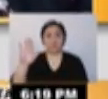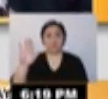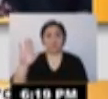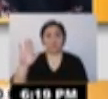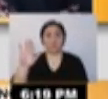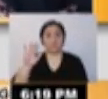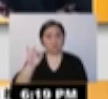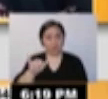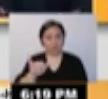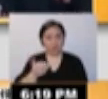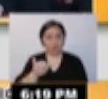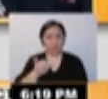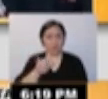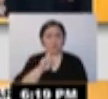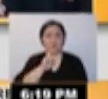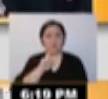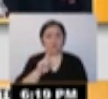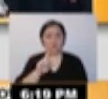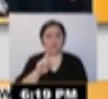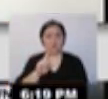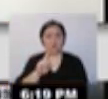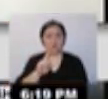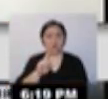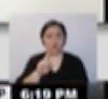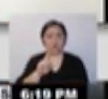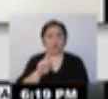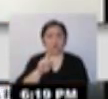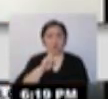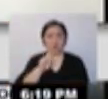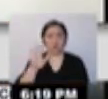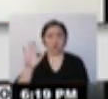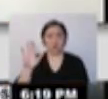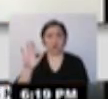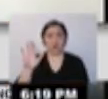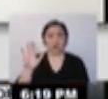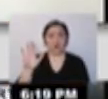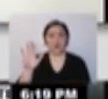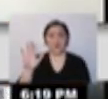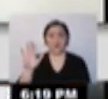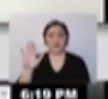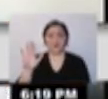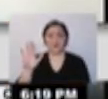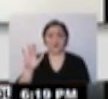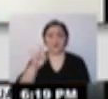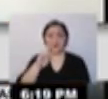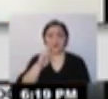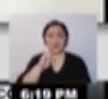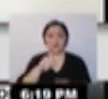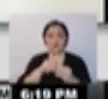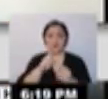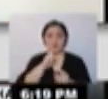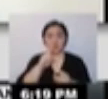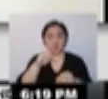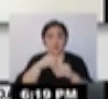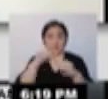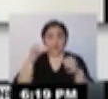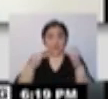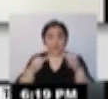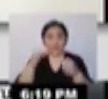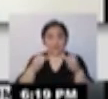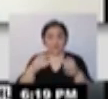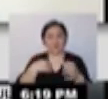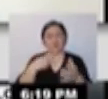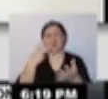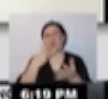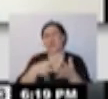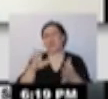At bumabaligtad siya. Ako, hindi mo ako mahilig sa kaso-kaso, no? Hindi man ako... sayang yung oras ko dyan,